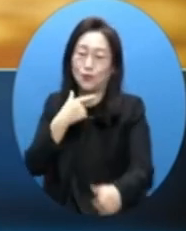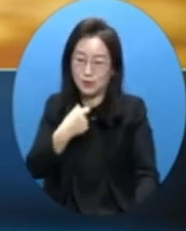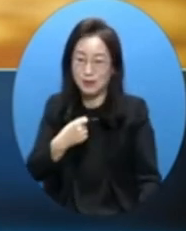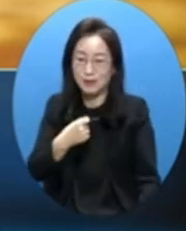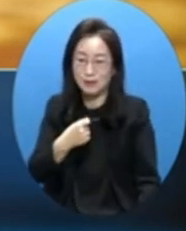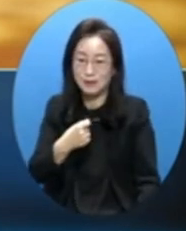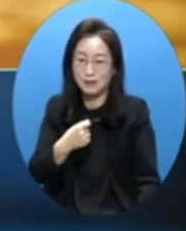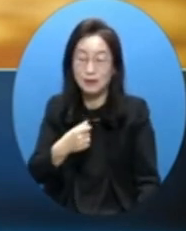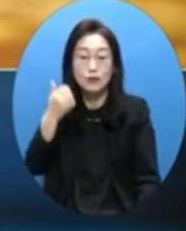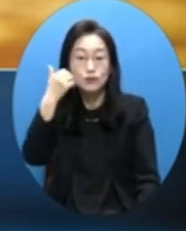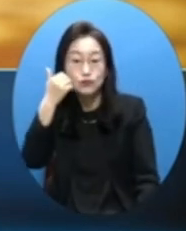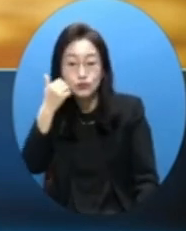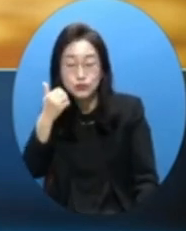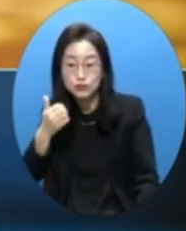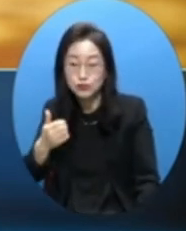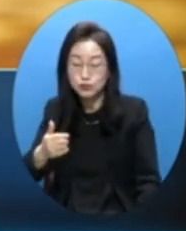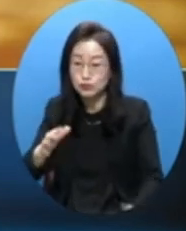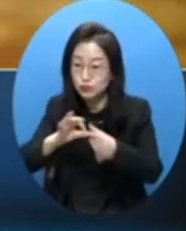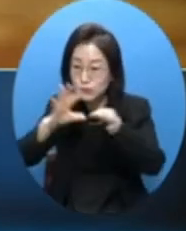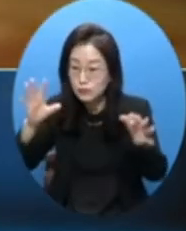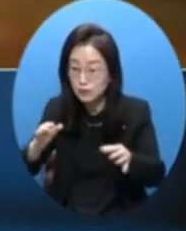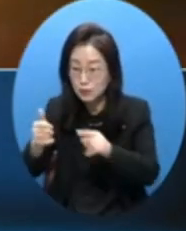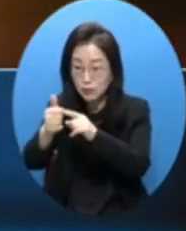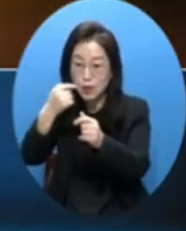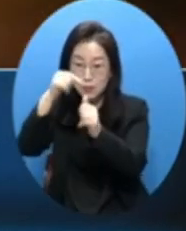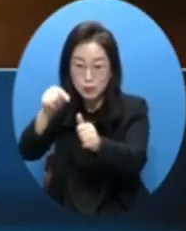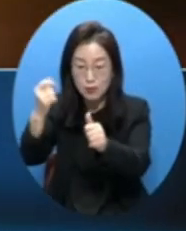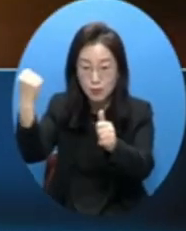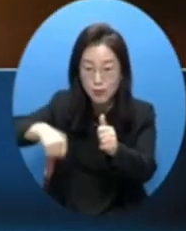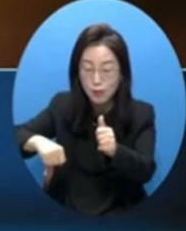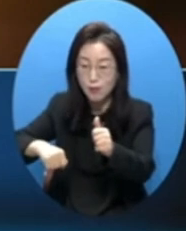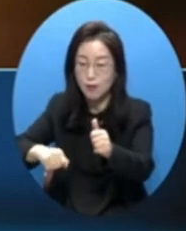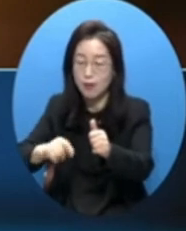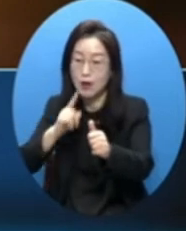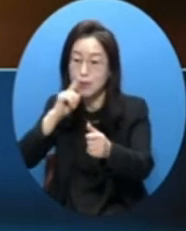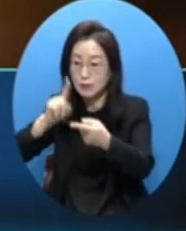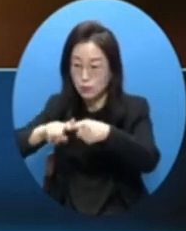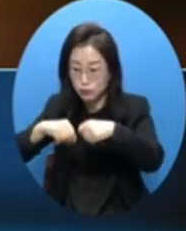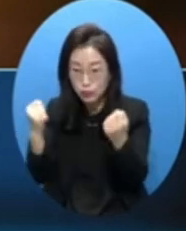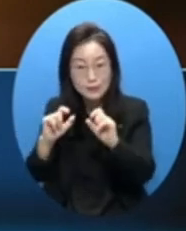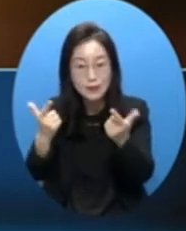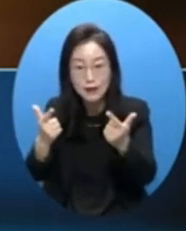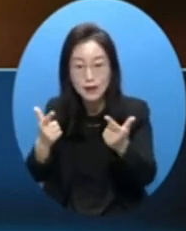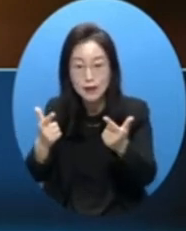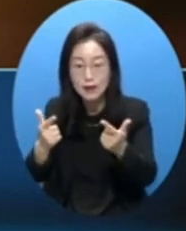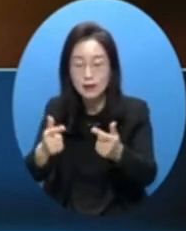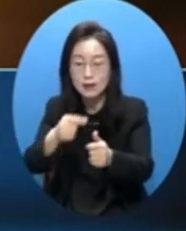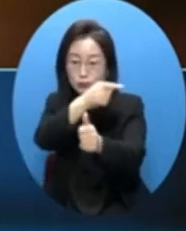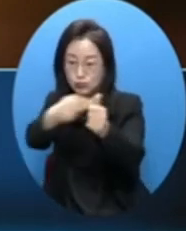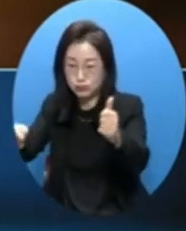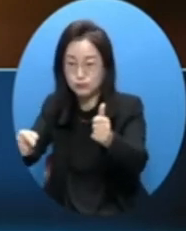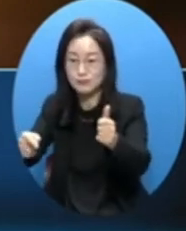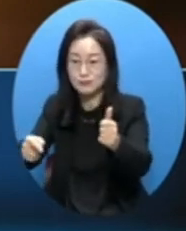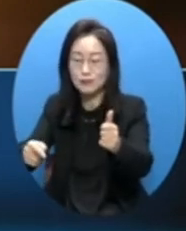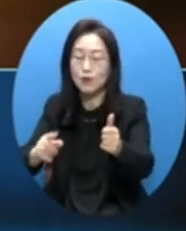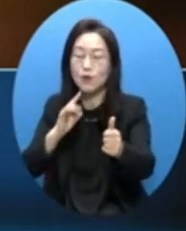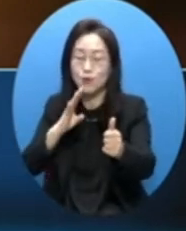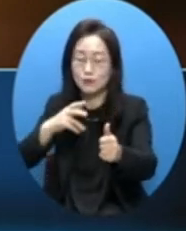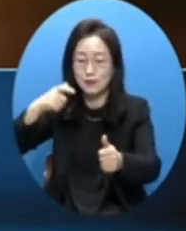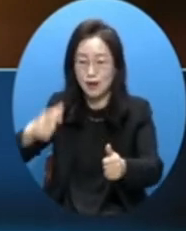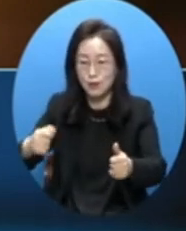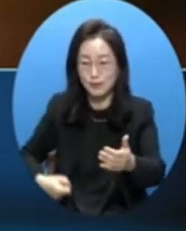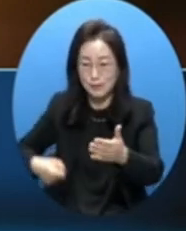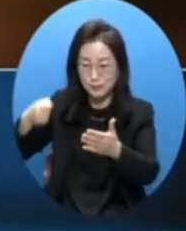원하나이다. 누구든지 당신의 명령을 거역하며 당신의 말씀을 순종하지 아니하는 자는 죽임을 당하리니 오직